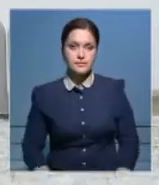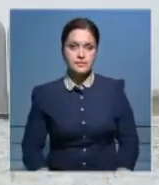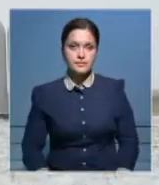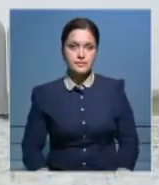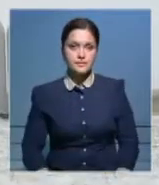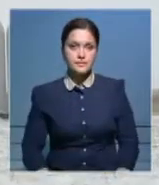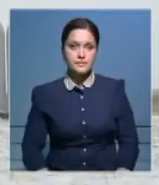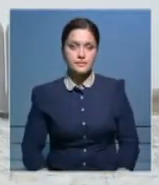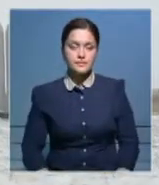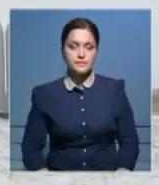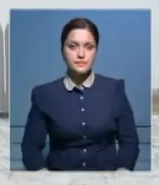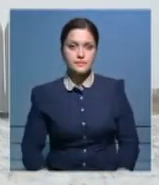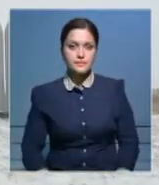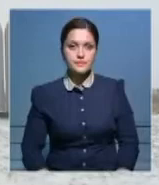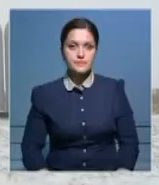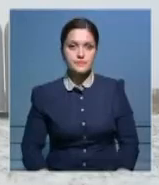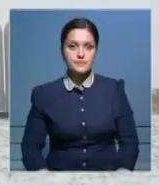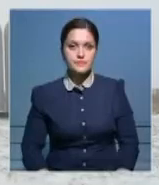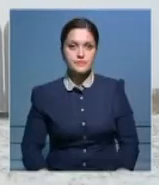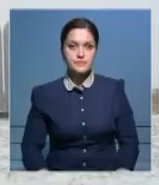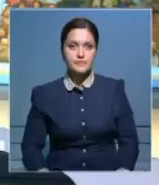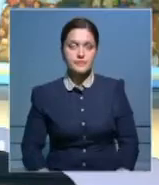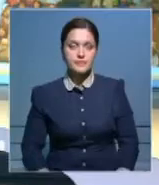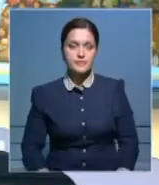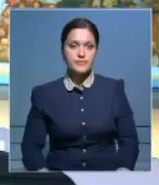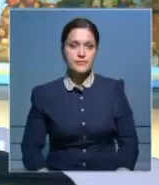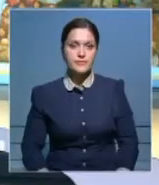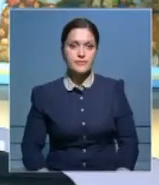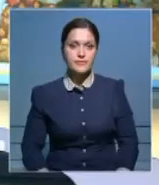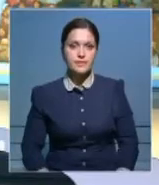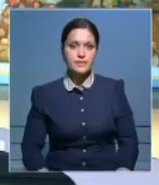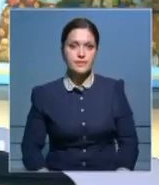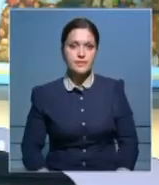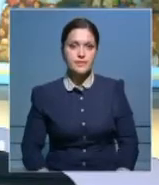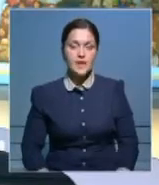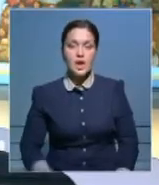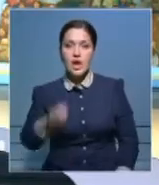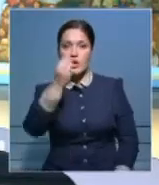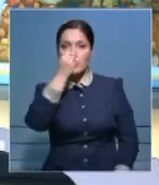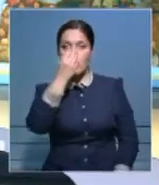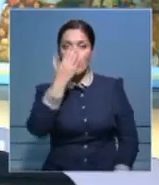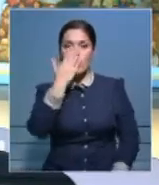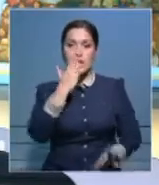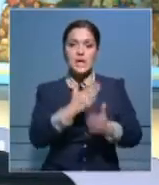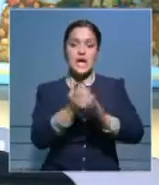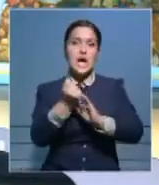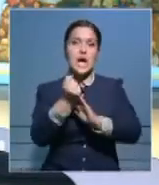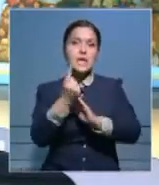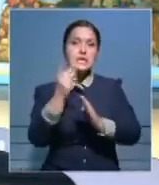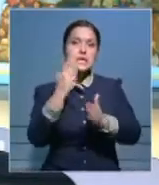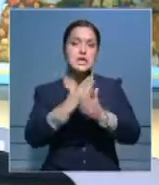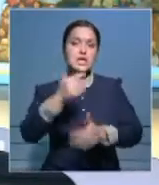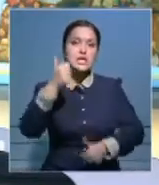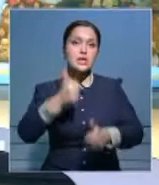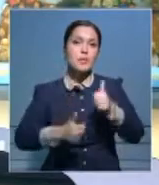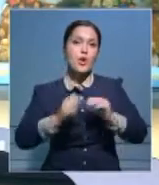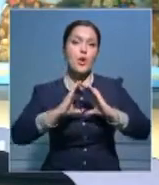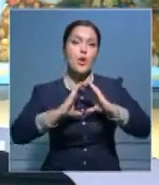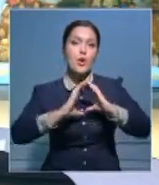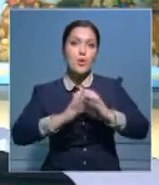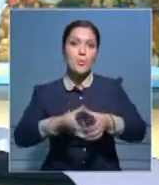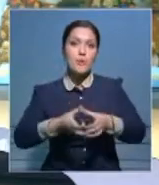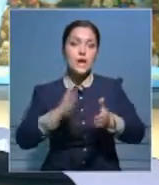Асаинов, Карагандинская область, 24 КИЗ. К другим темам. В Токио проходит 11-й абсолютный чемпионат мира